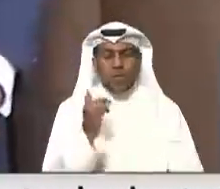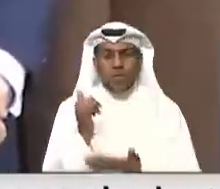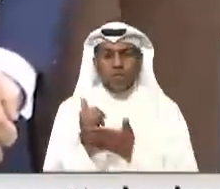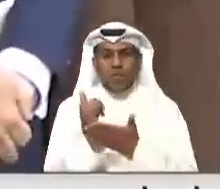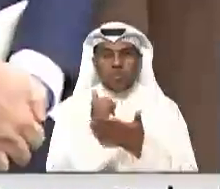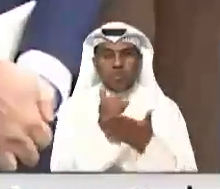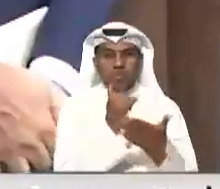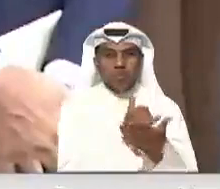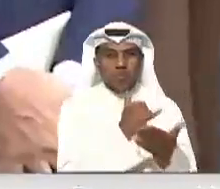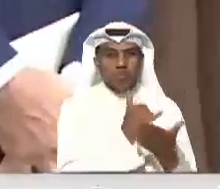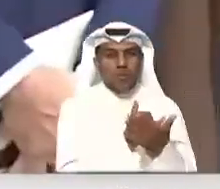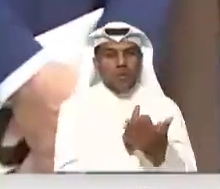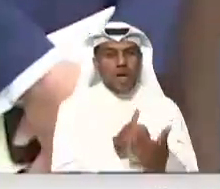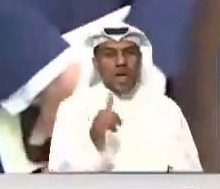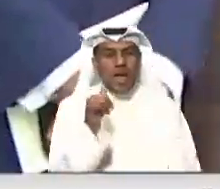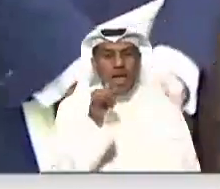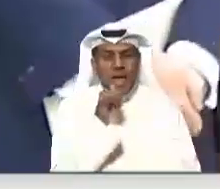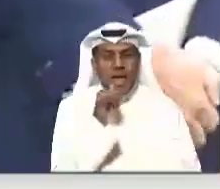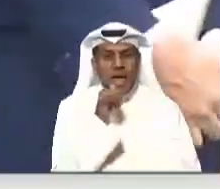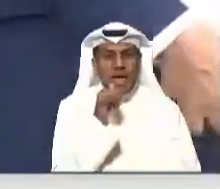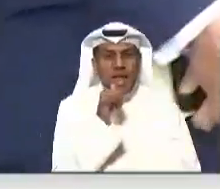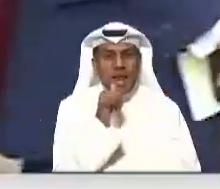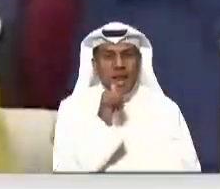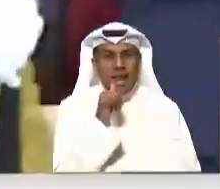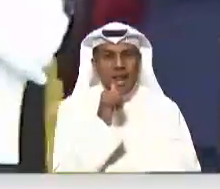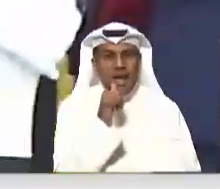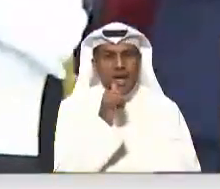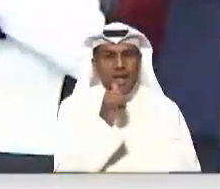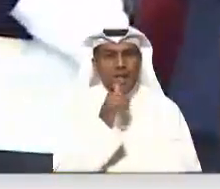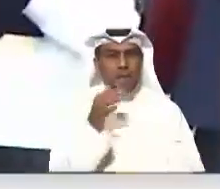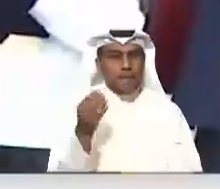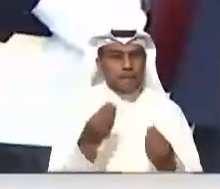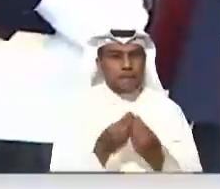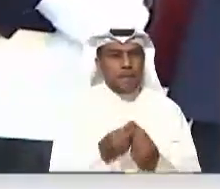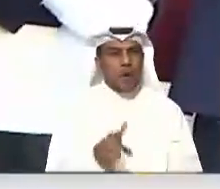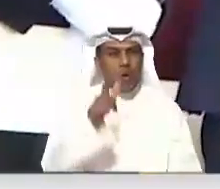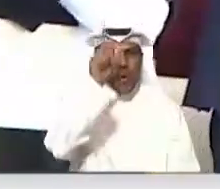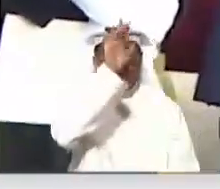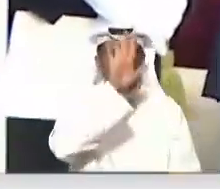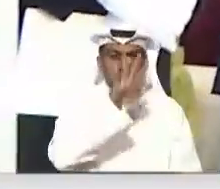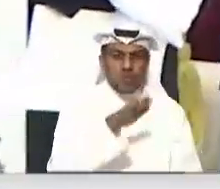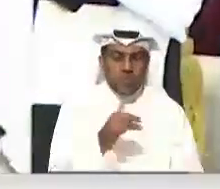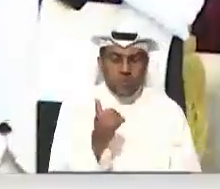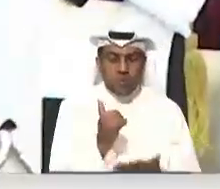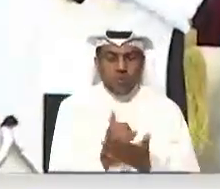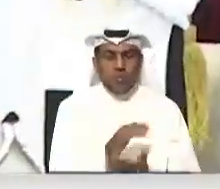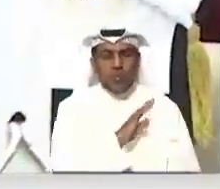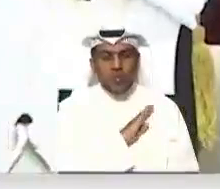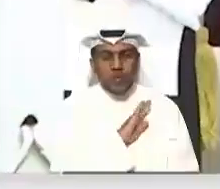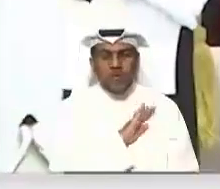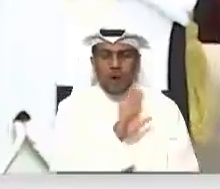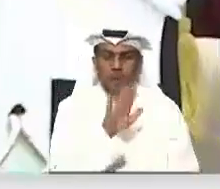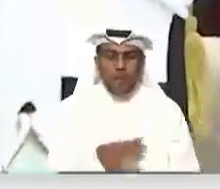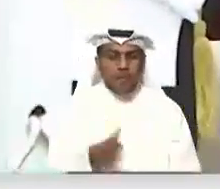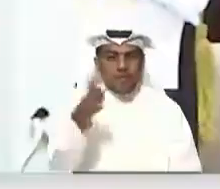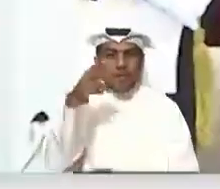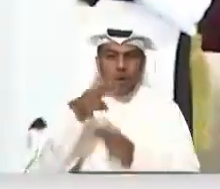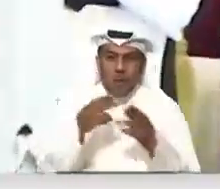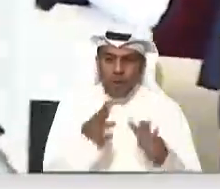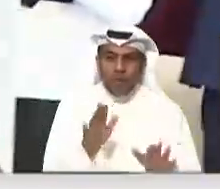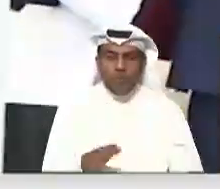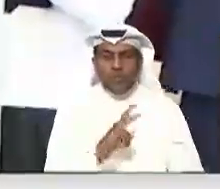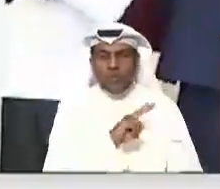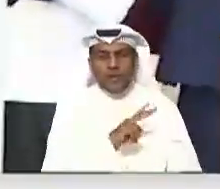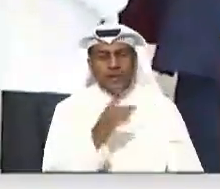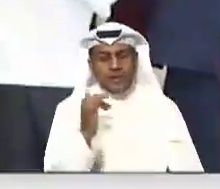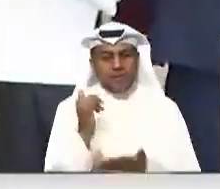من الملوك والأمراء يتقدمهم الملك عبد الله ملك الأردن، وكذلك وكيل وزارة الدفاع وسفير دولة الكويت وعدد